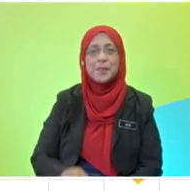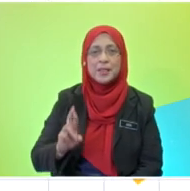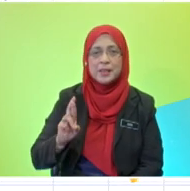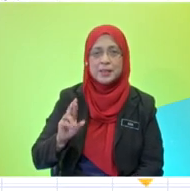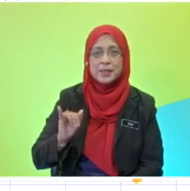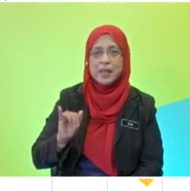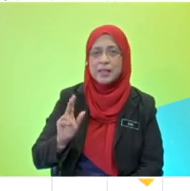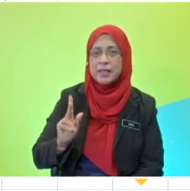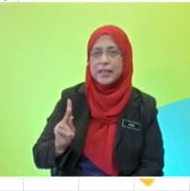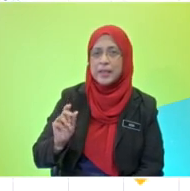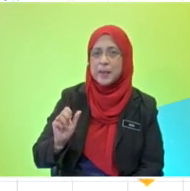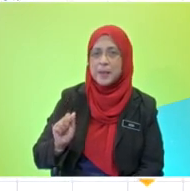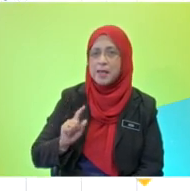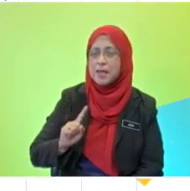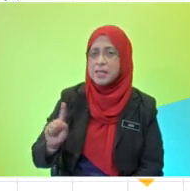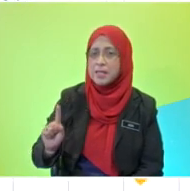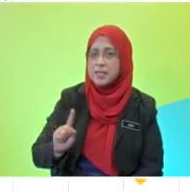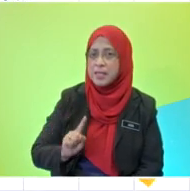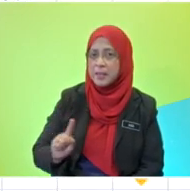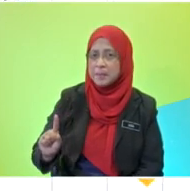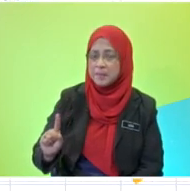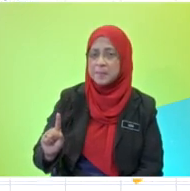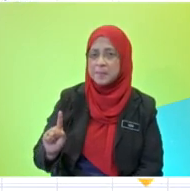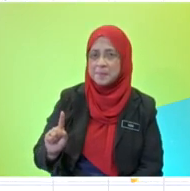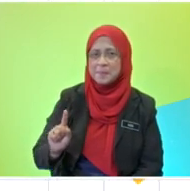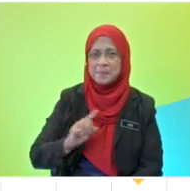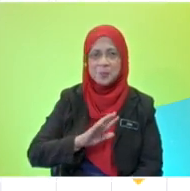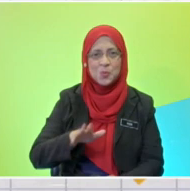Rika di sana paham pak Oke mungkin